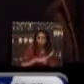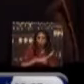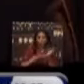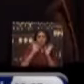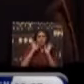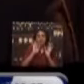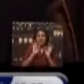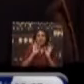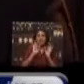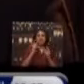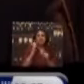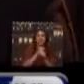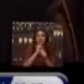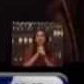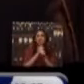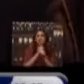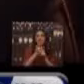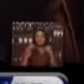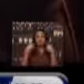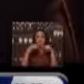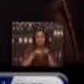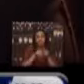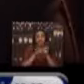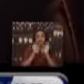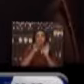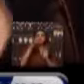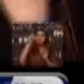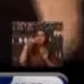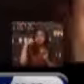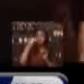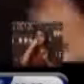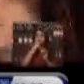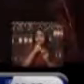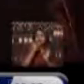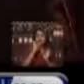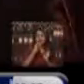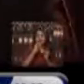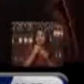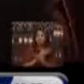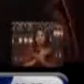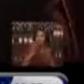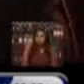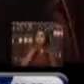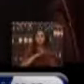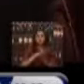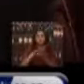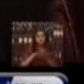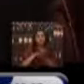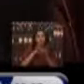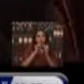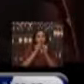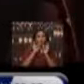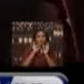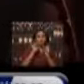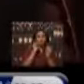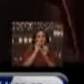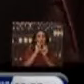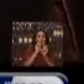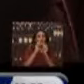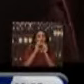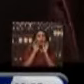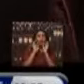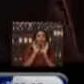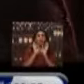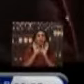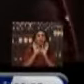يطلع يخاطبنا بصفه مستمره، يشرح لنا ايه المشكله، ازاي هنحلها، ويحلها فعلا،